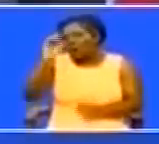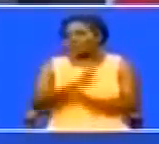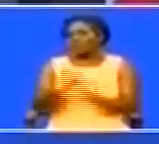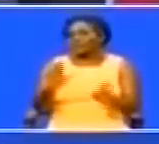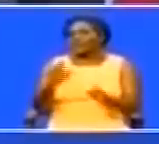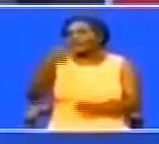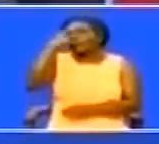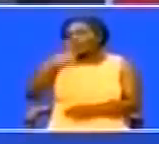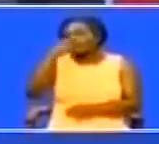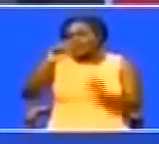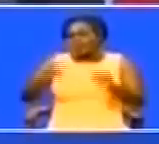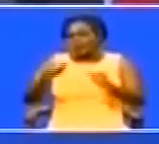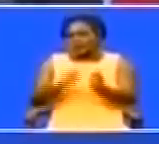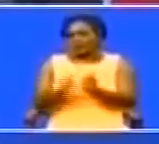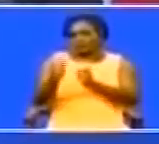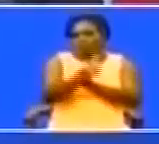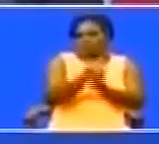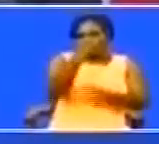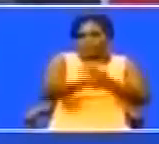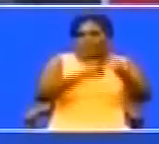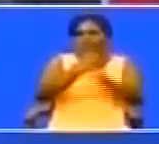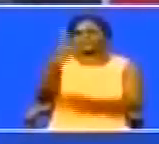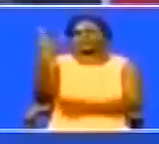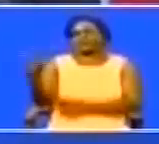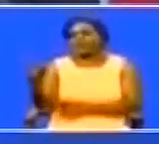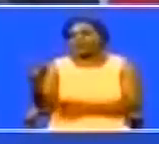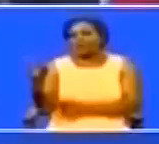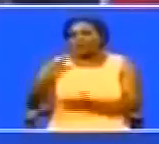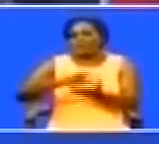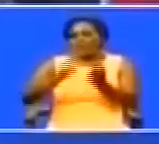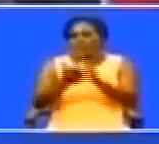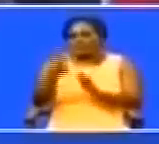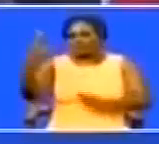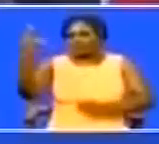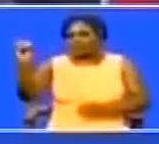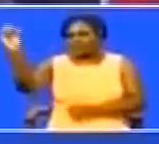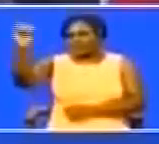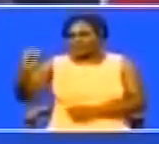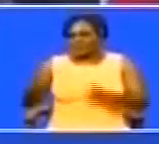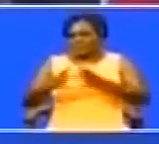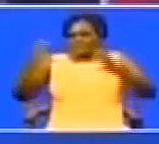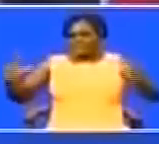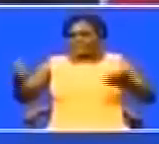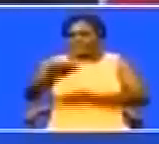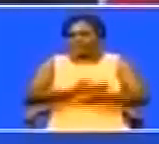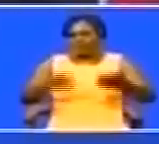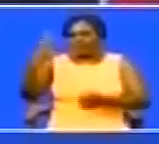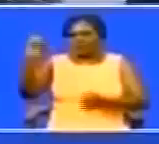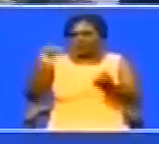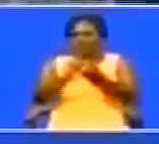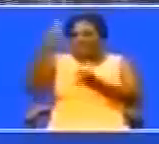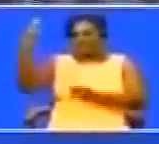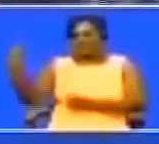Tanzania will catch up with us in 4 years and become 20% bigger economy by